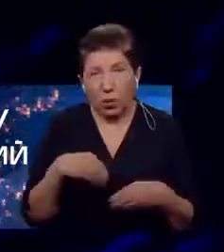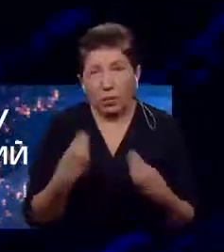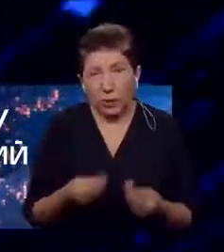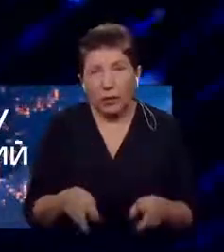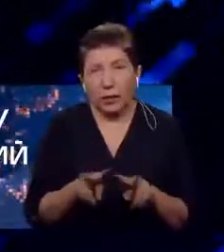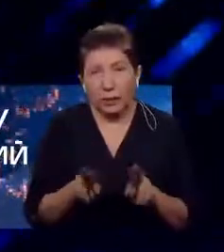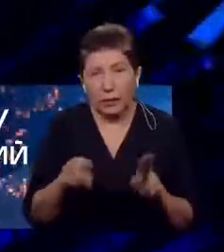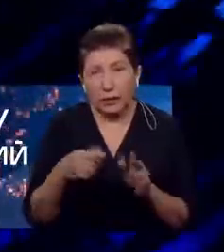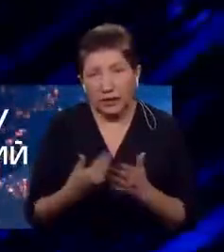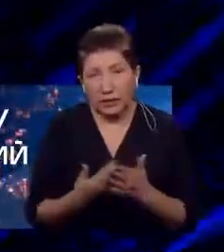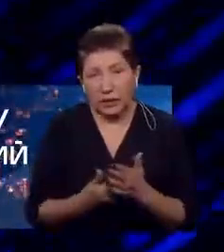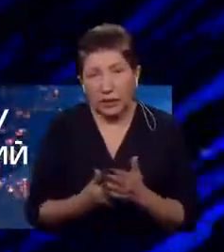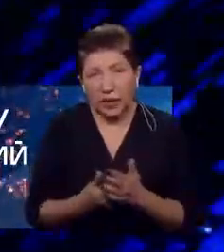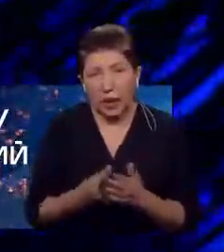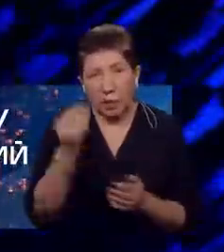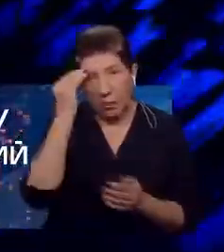звана псевдознижка,